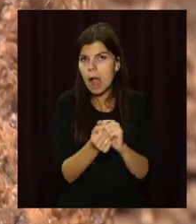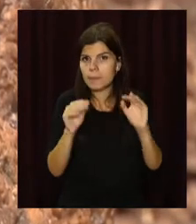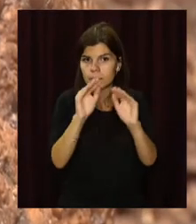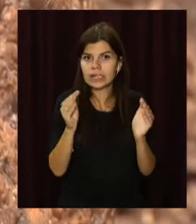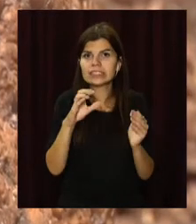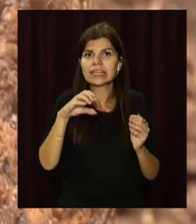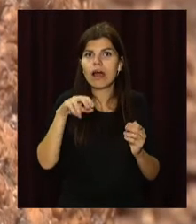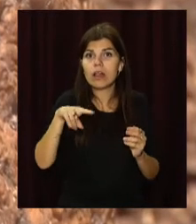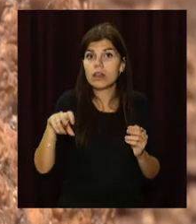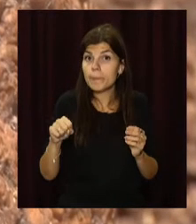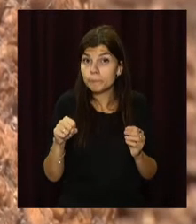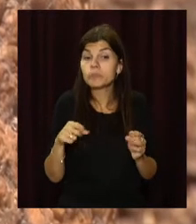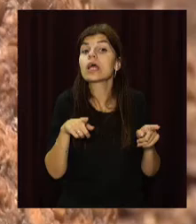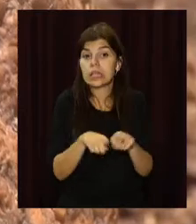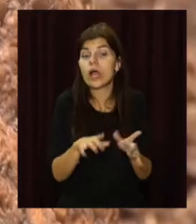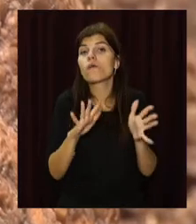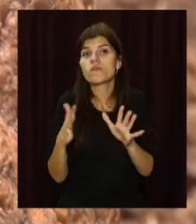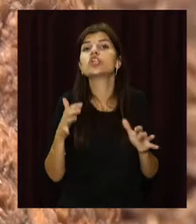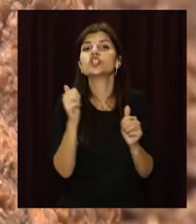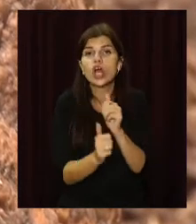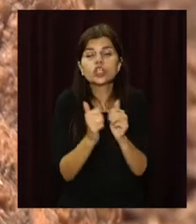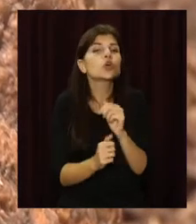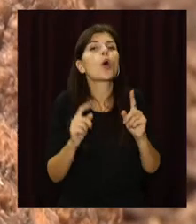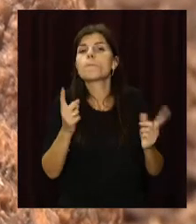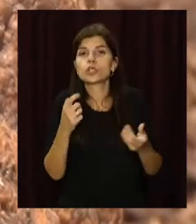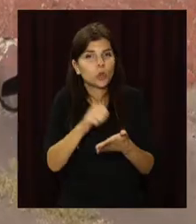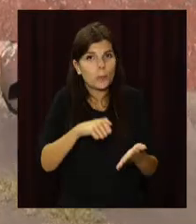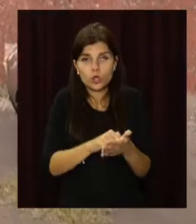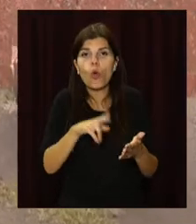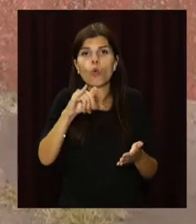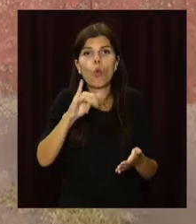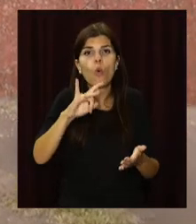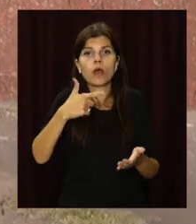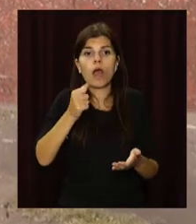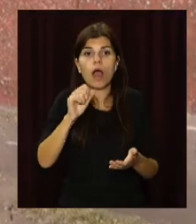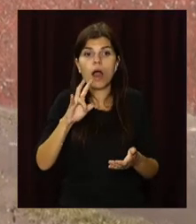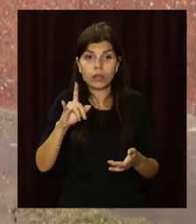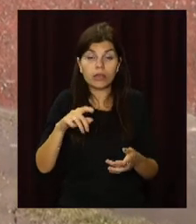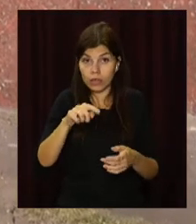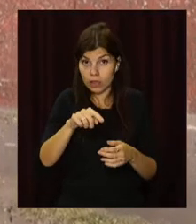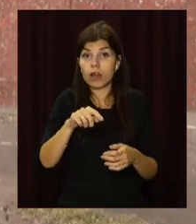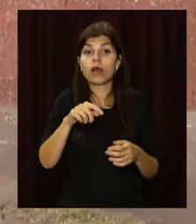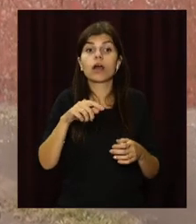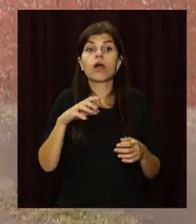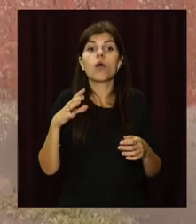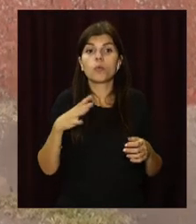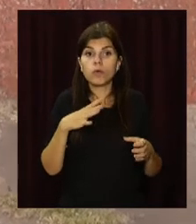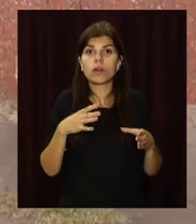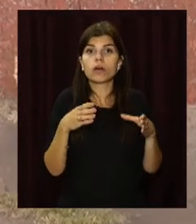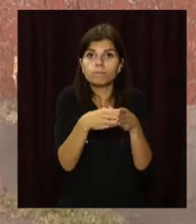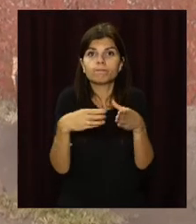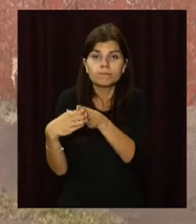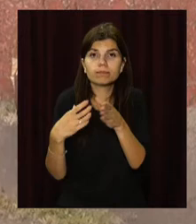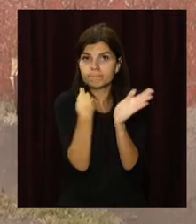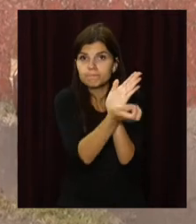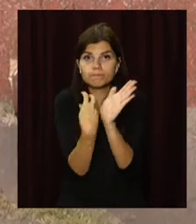стелу. Таке трапляється часто через те, що кургани тривалий час розпахувалися, і якщо